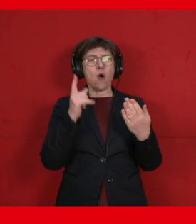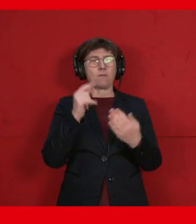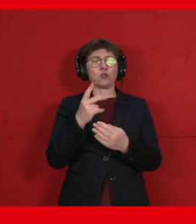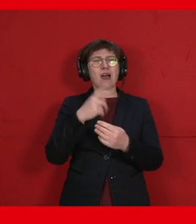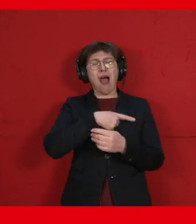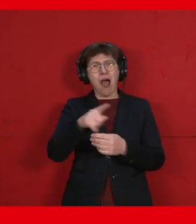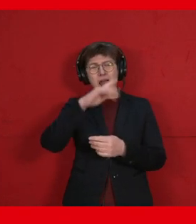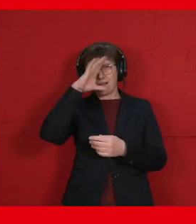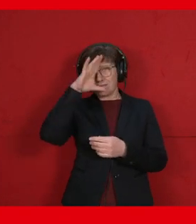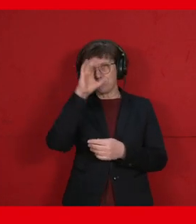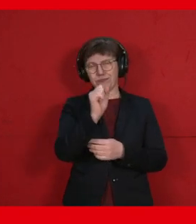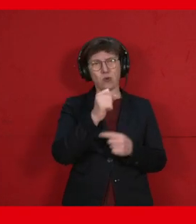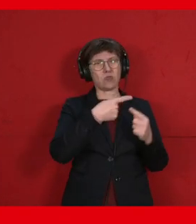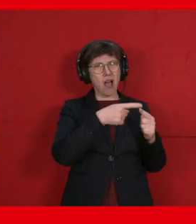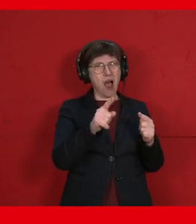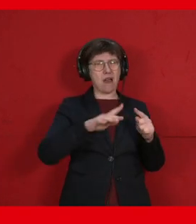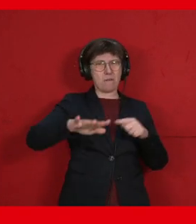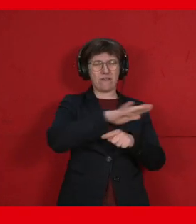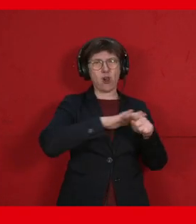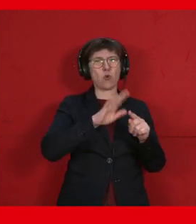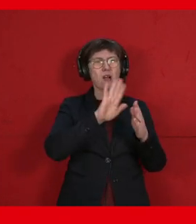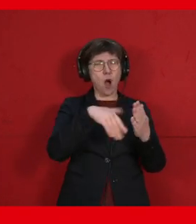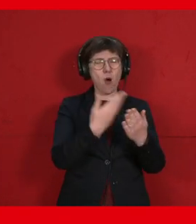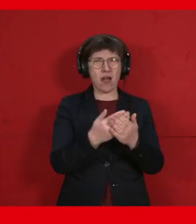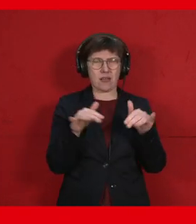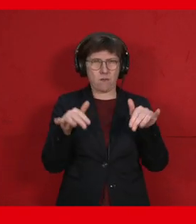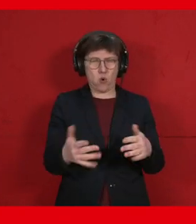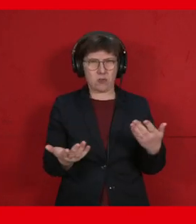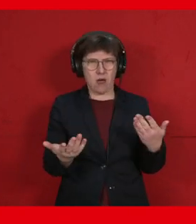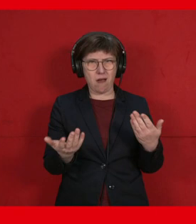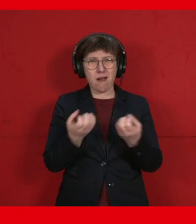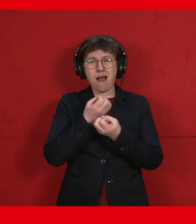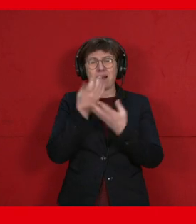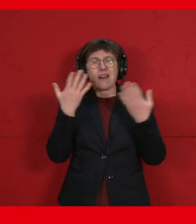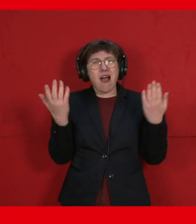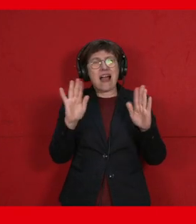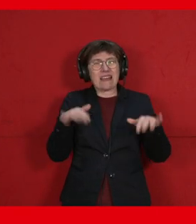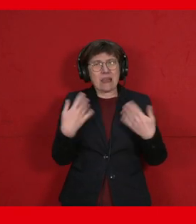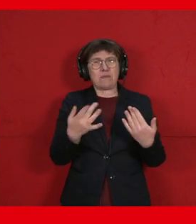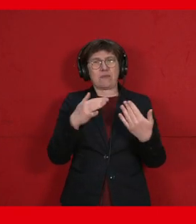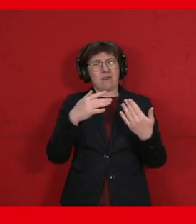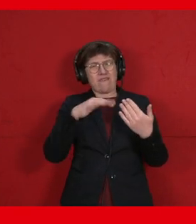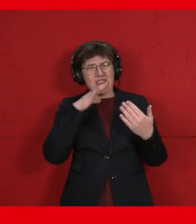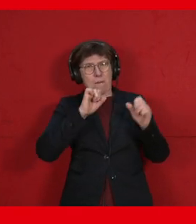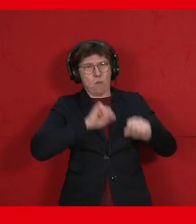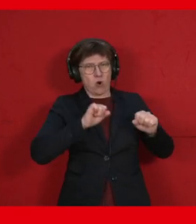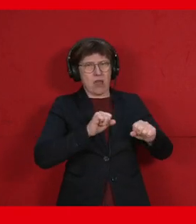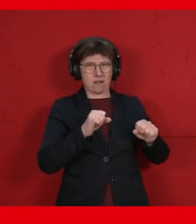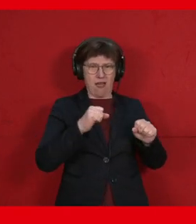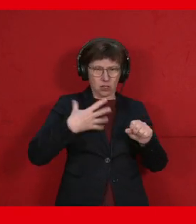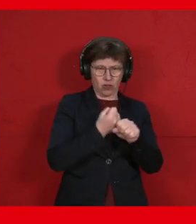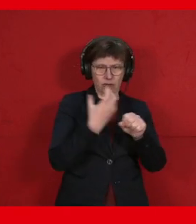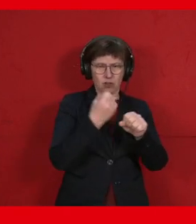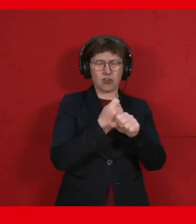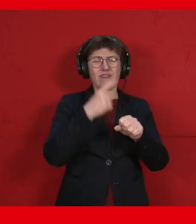jede mitnimmt und jedem in der Bevölkerung auch ein Angebot macht, das klar ist, es gibt viel zu gewinnen, wenn man